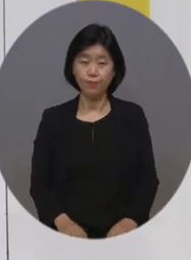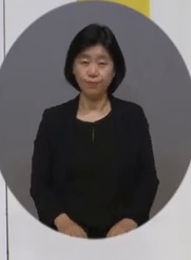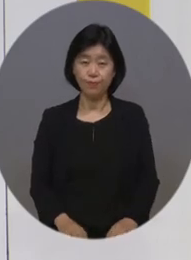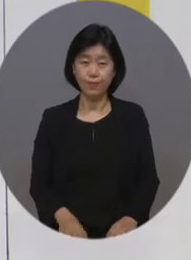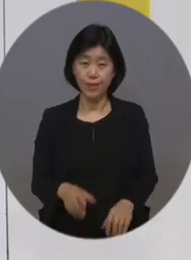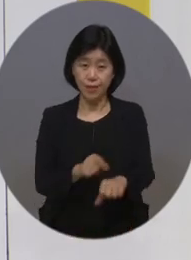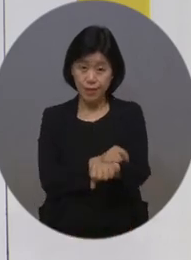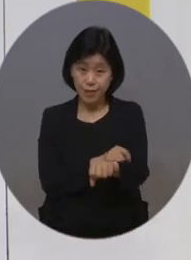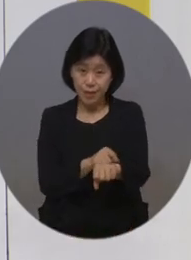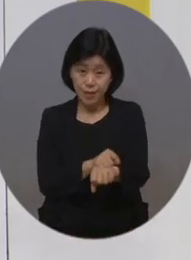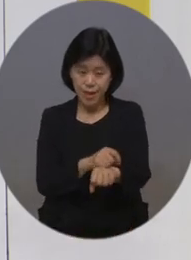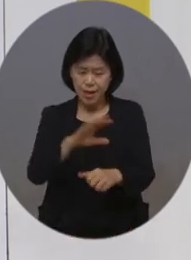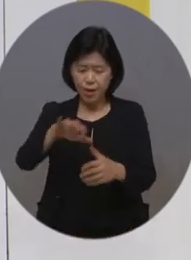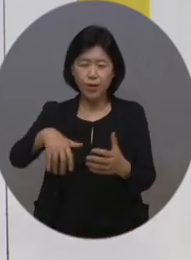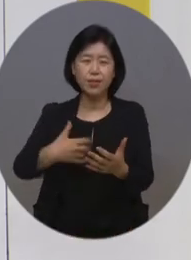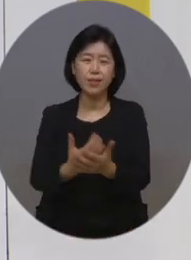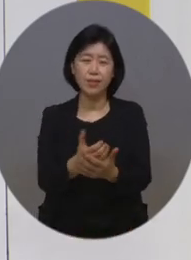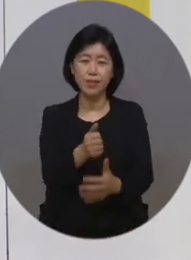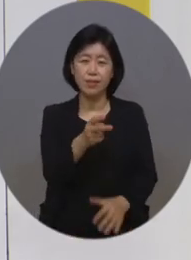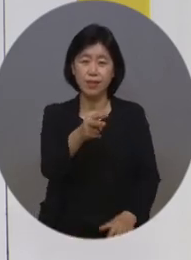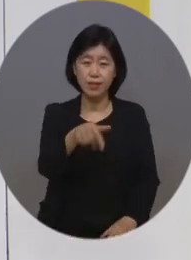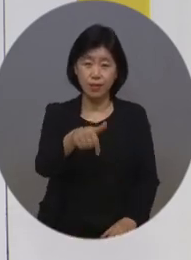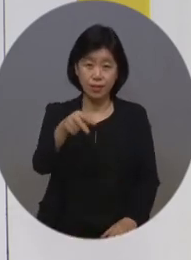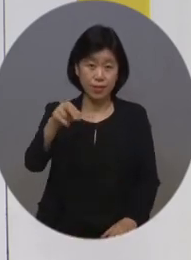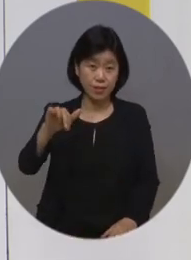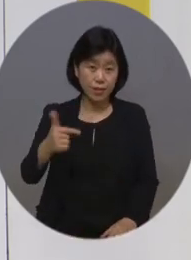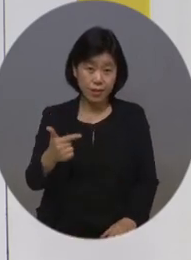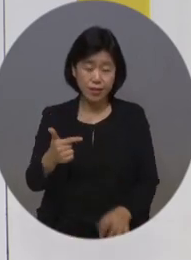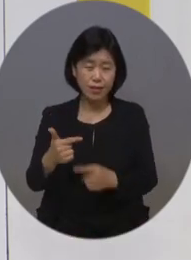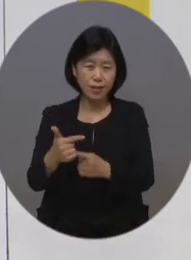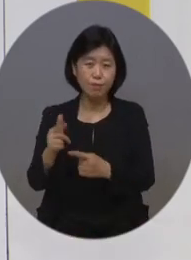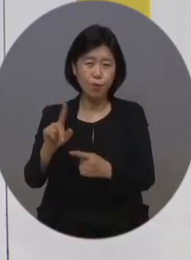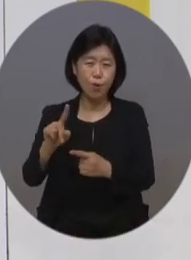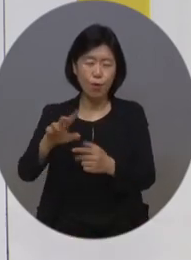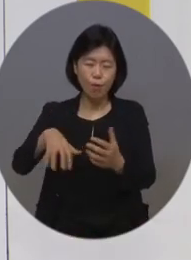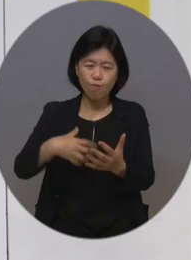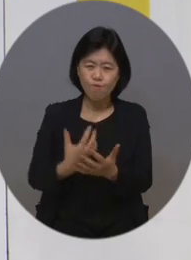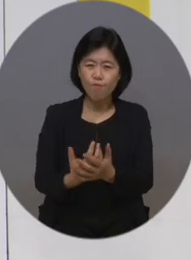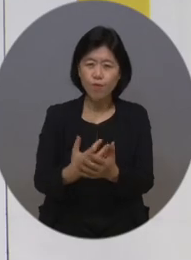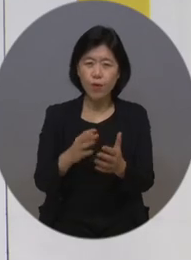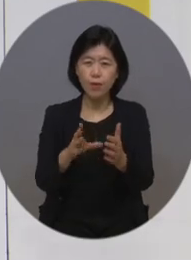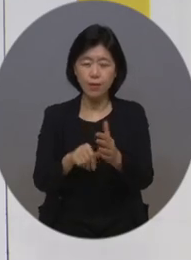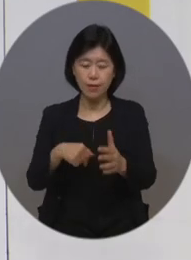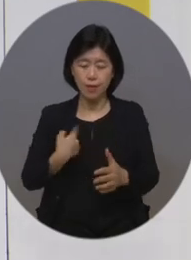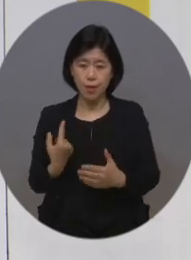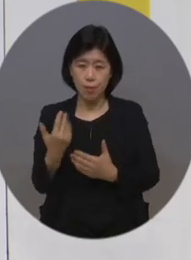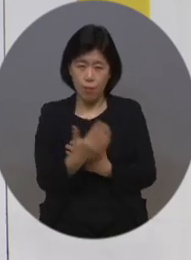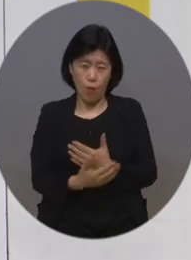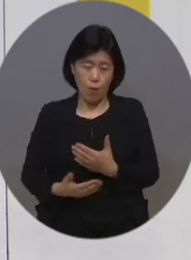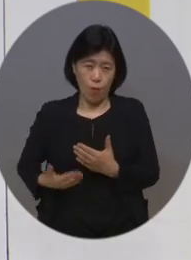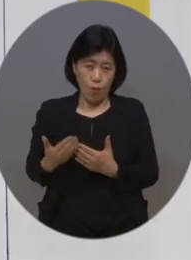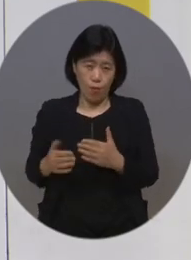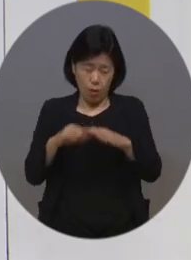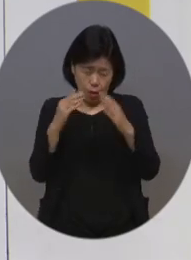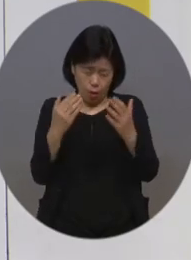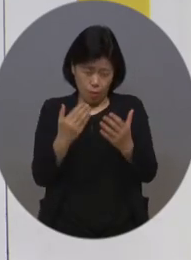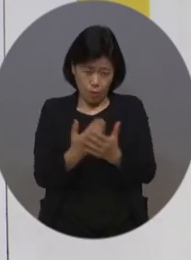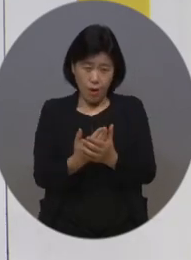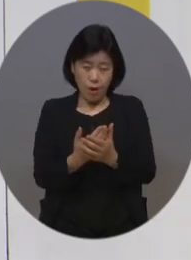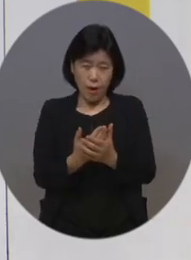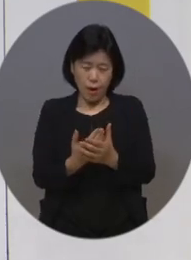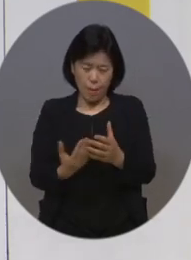그렇게 혁신이라는 것은 자기 온 몸을 던져서 물을 폭포를 거꾸로 올라가는